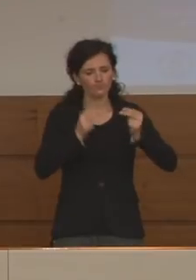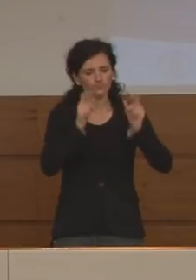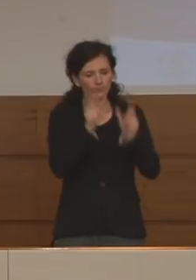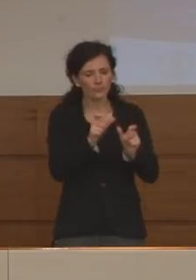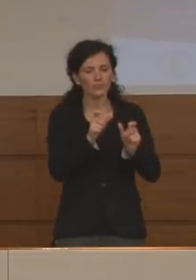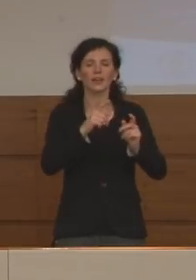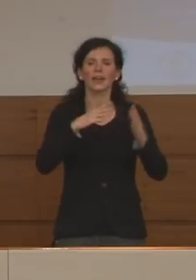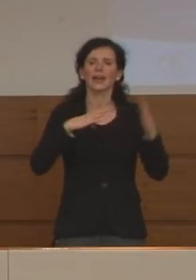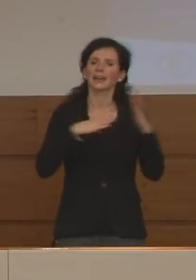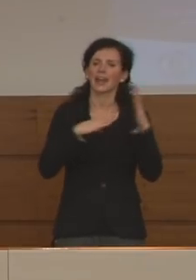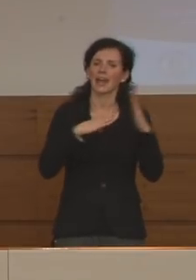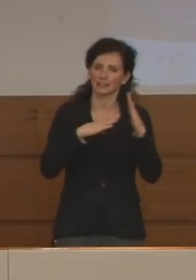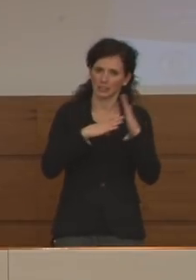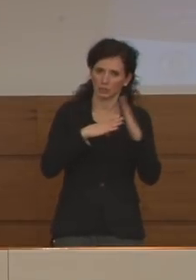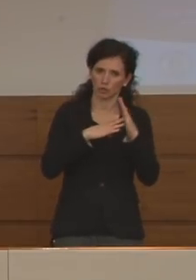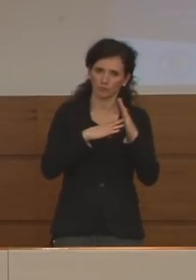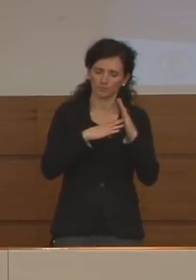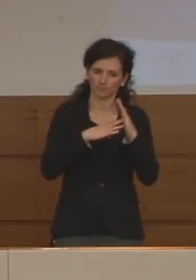e